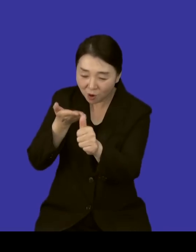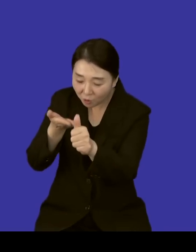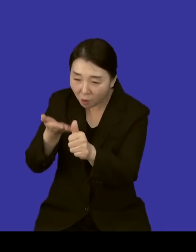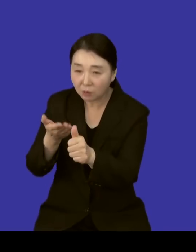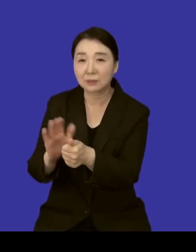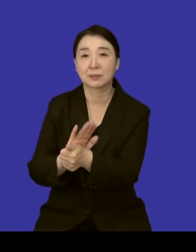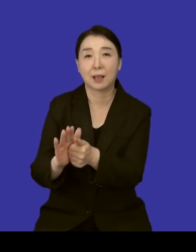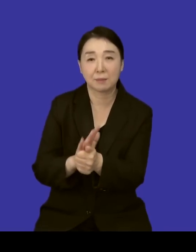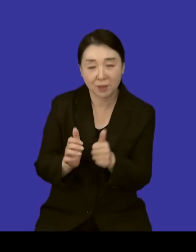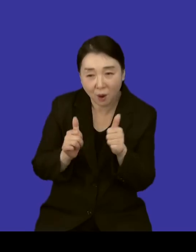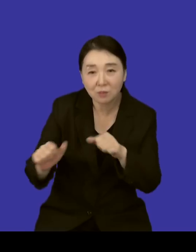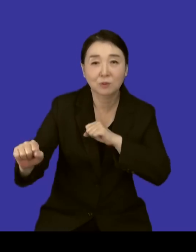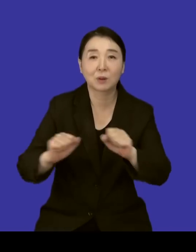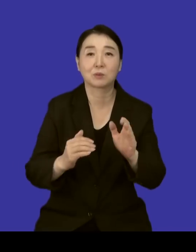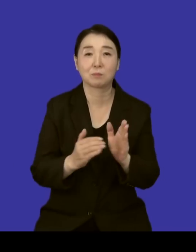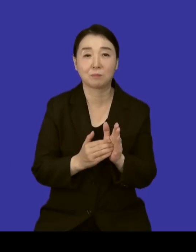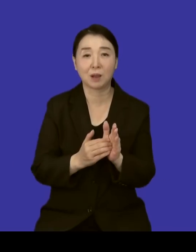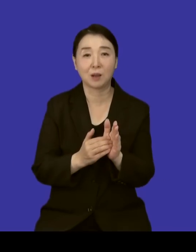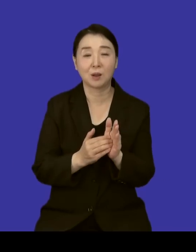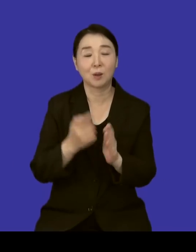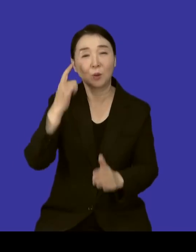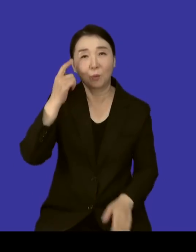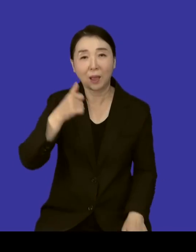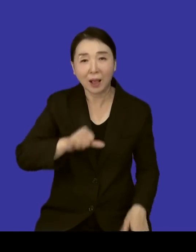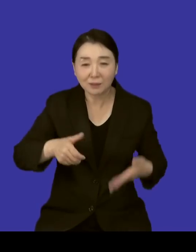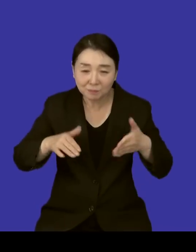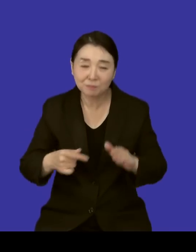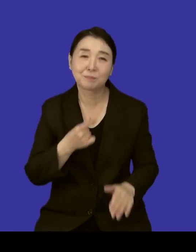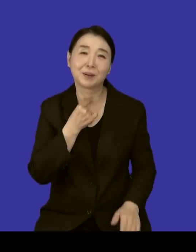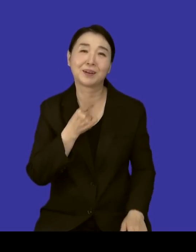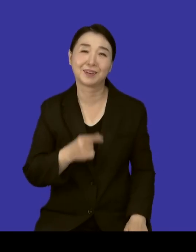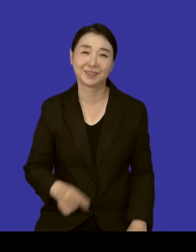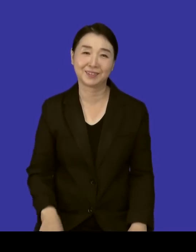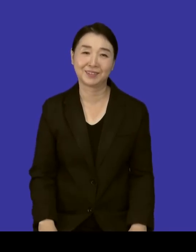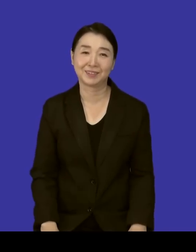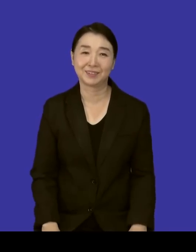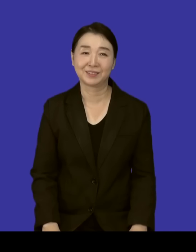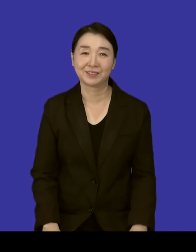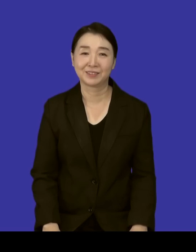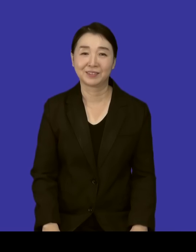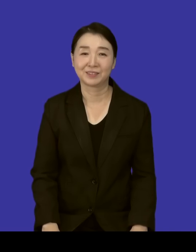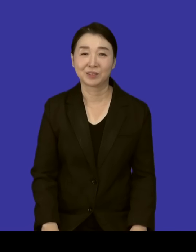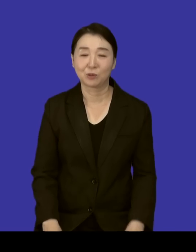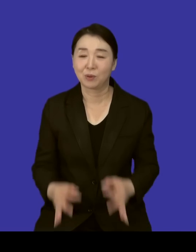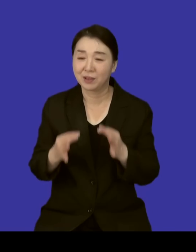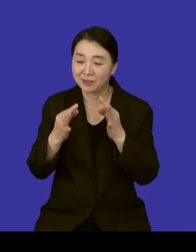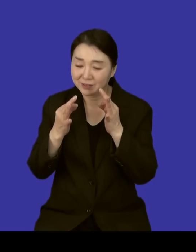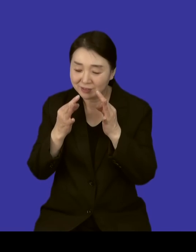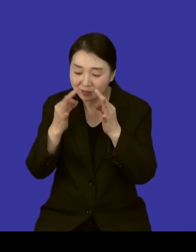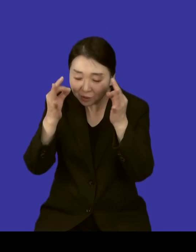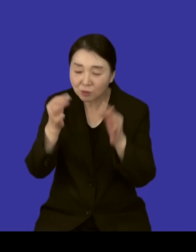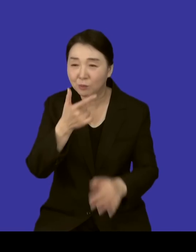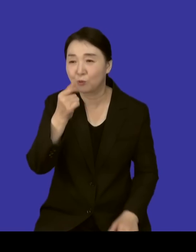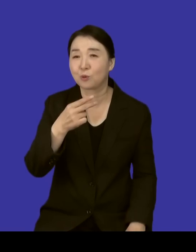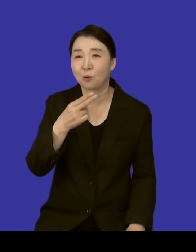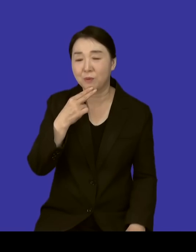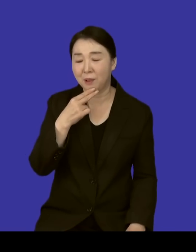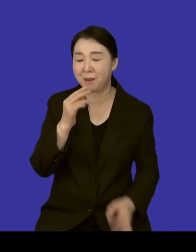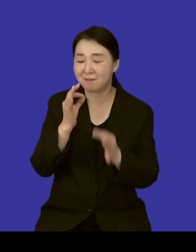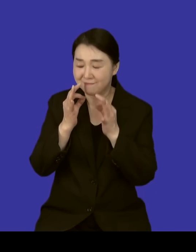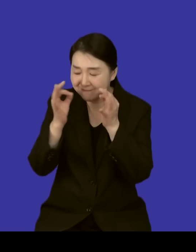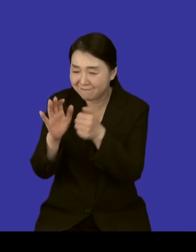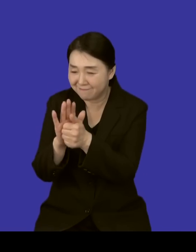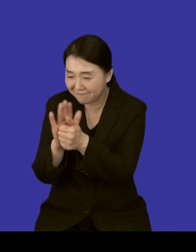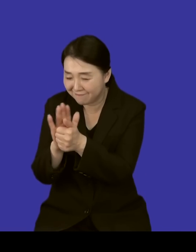너무 열심히 하면서 아들 아들을 낳기를 위해서? 그냥 이제는 그냥 정성이 부족하지 않도록 그렇게